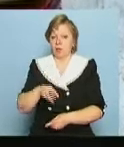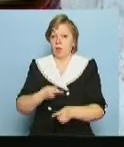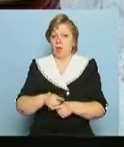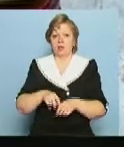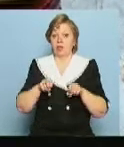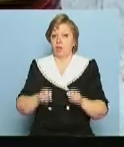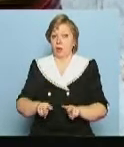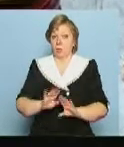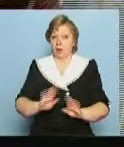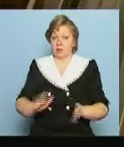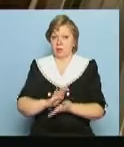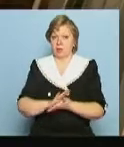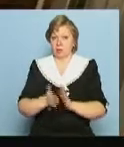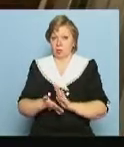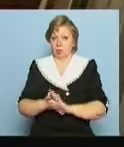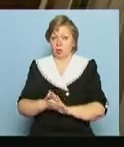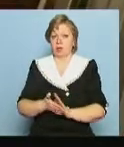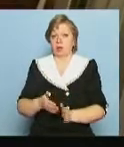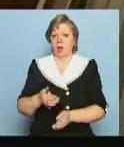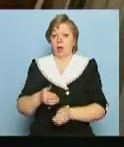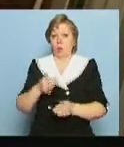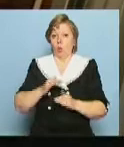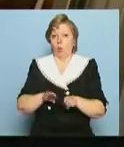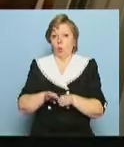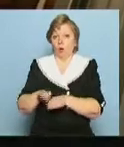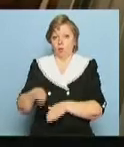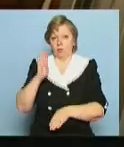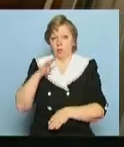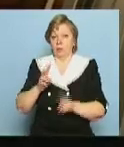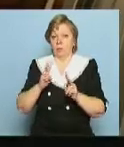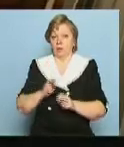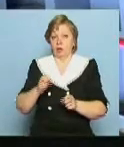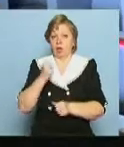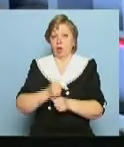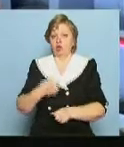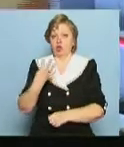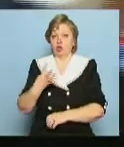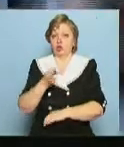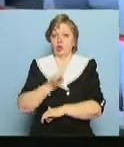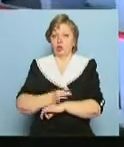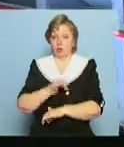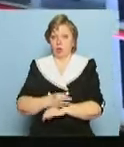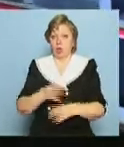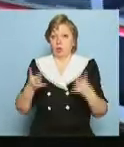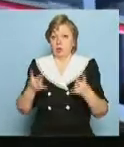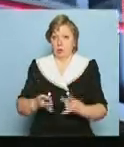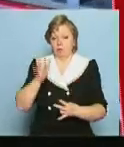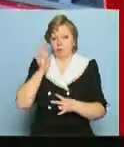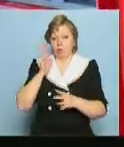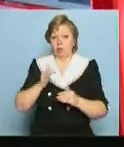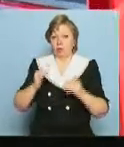говорит Наталья Карепанова, сотрудник гидроузла. Уровень воды она проверяет каждые 4 часа. В случае необходимости водосброс